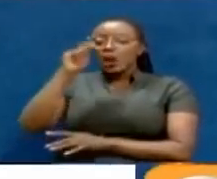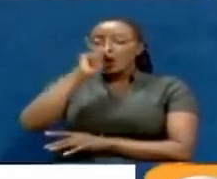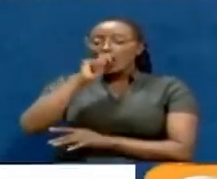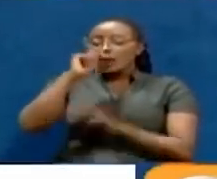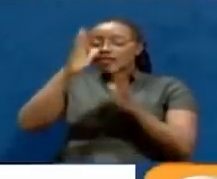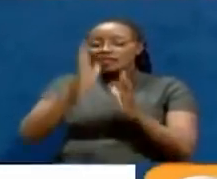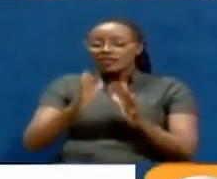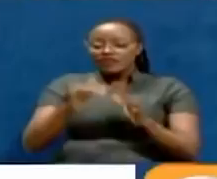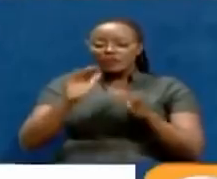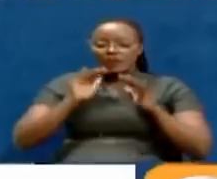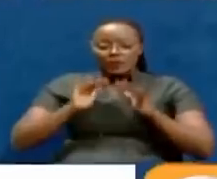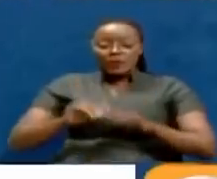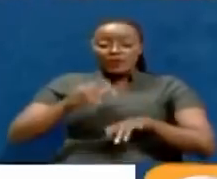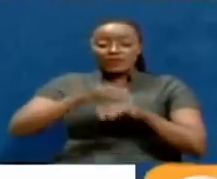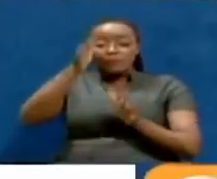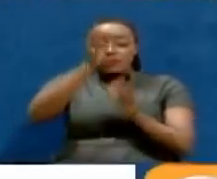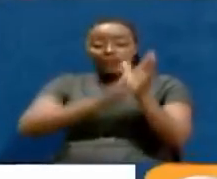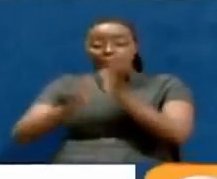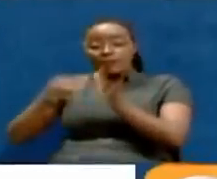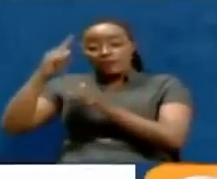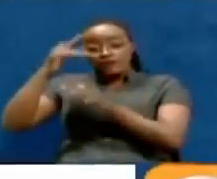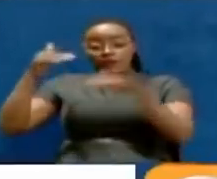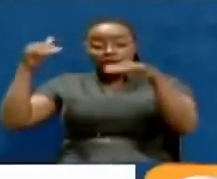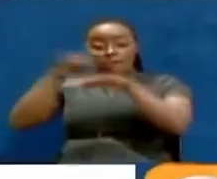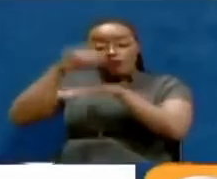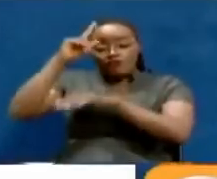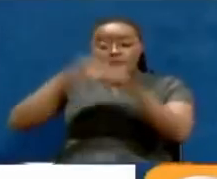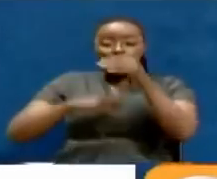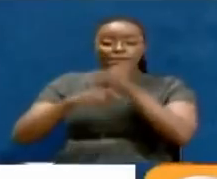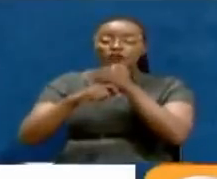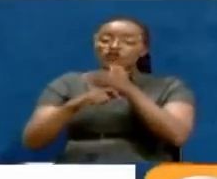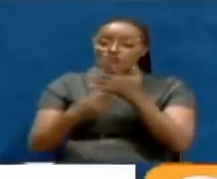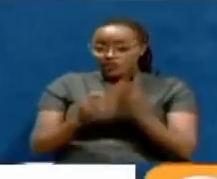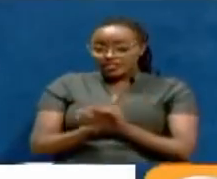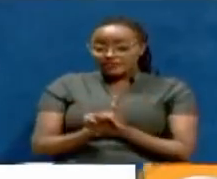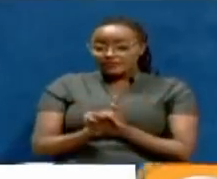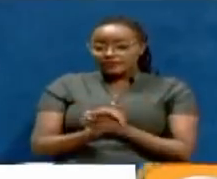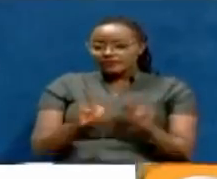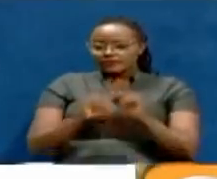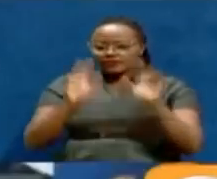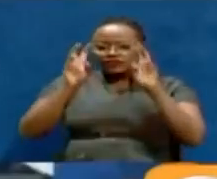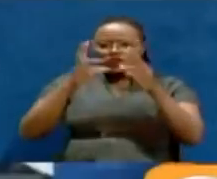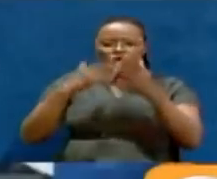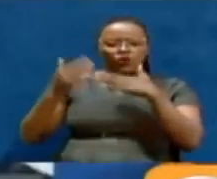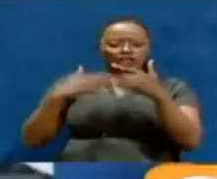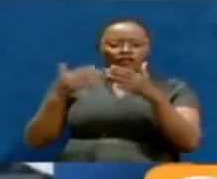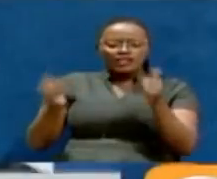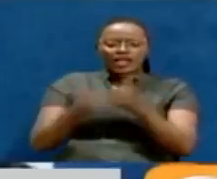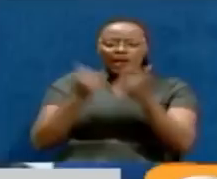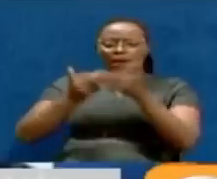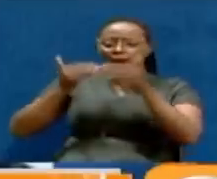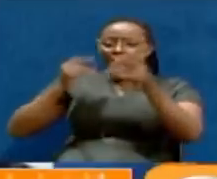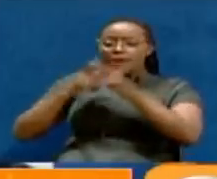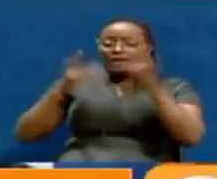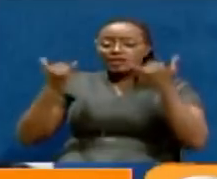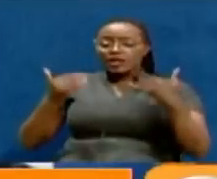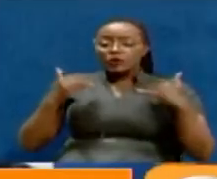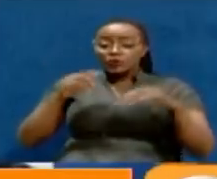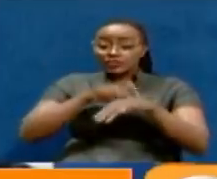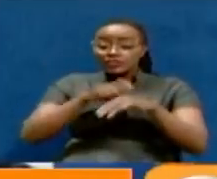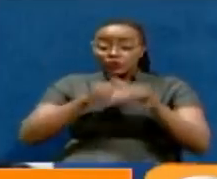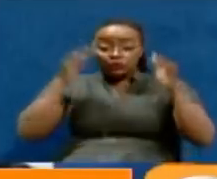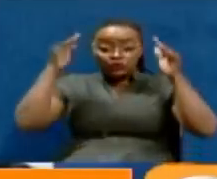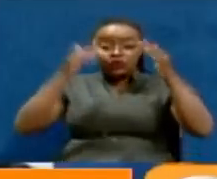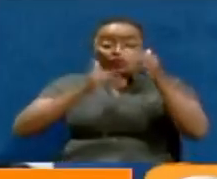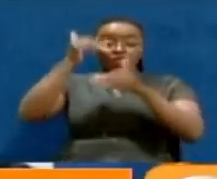Watanzania kusalia watulivu wakijiandaa kwa mazishi yake Magufuli. Si wakati wa kutazama yaliyopita, bali ni wakati wa